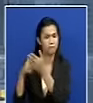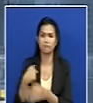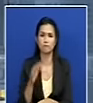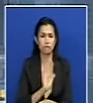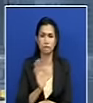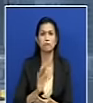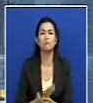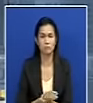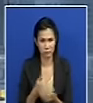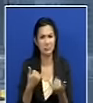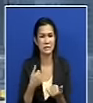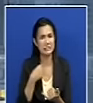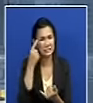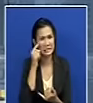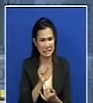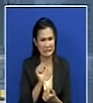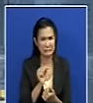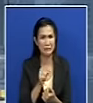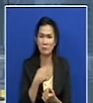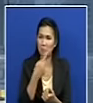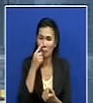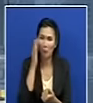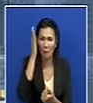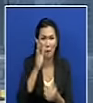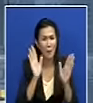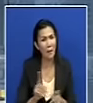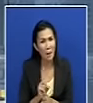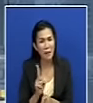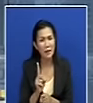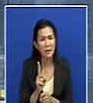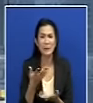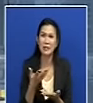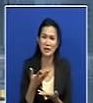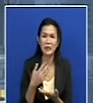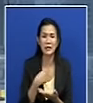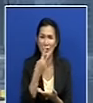กล้าก ็ เดี๋ยวว่ากันว่าคดีนี้จะไปถึงไหนแล้วสุดท้ายแล้วเรา